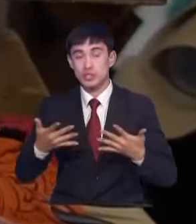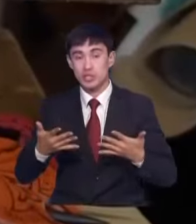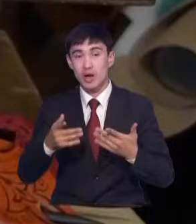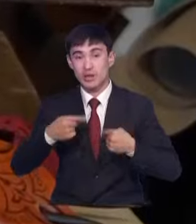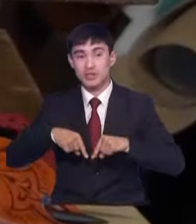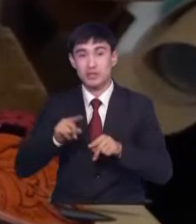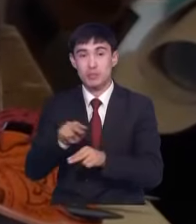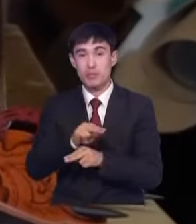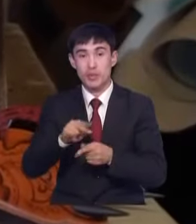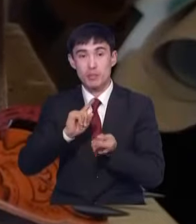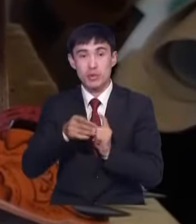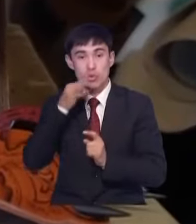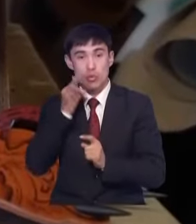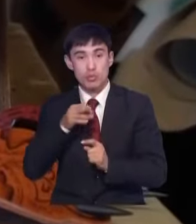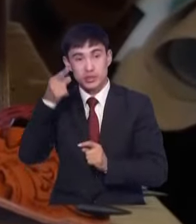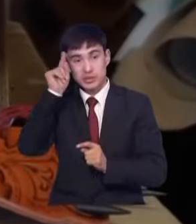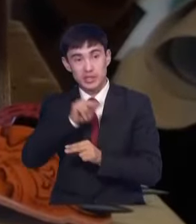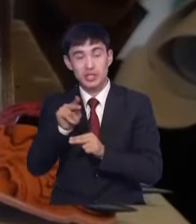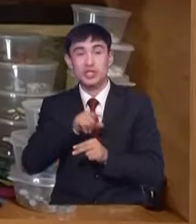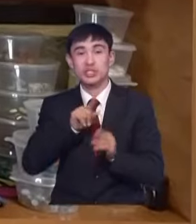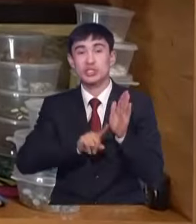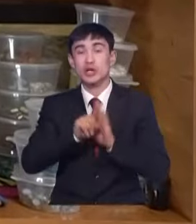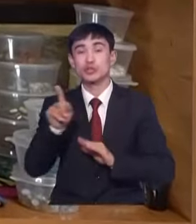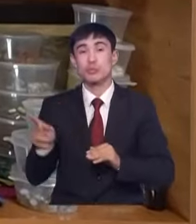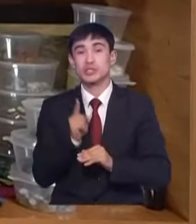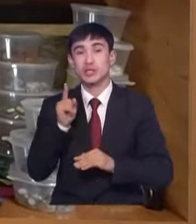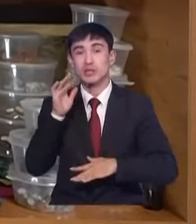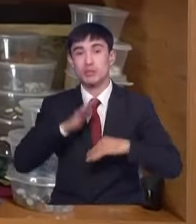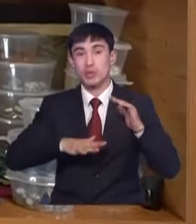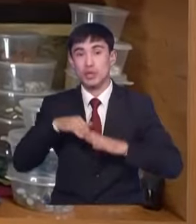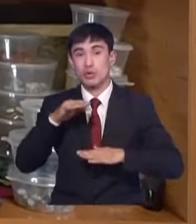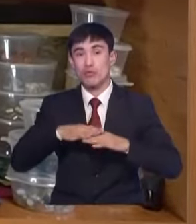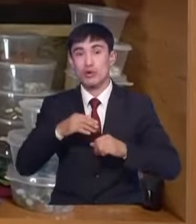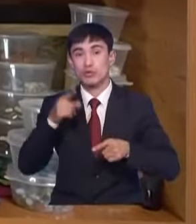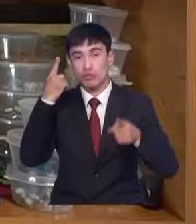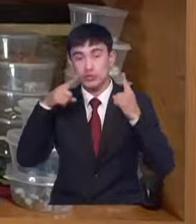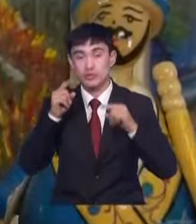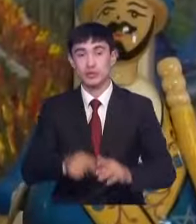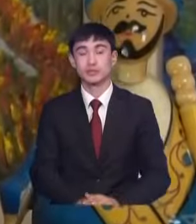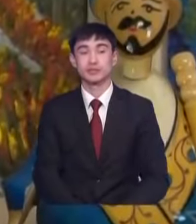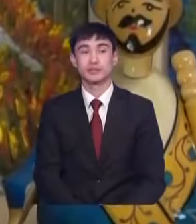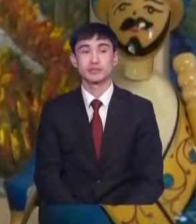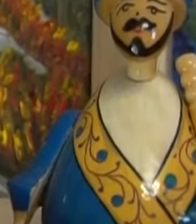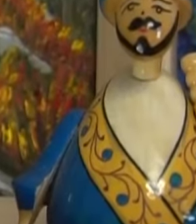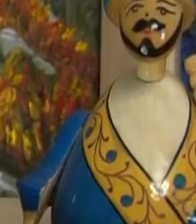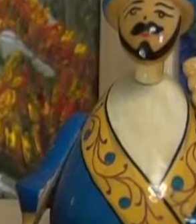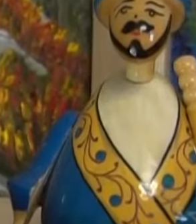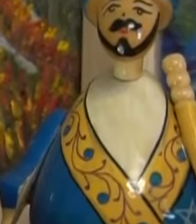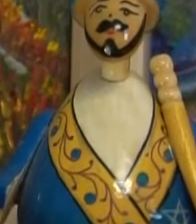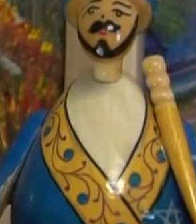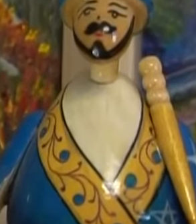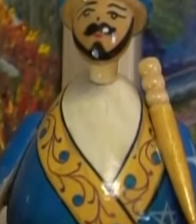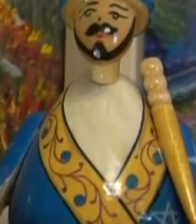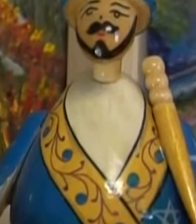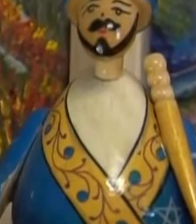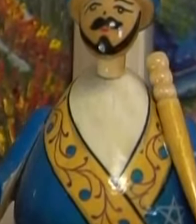мастер-классы для обмена опытом и знаниями с начинающими мастерами прикладного творчества Карина закриева Али куанышев телерадиокомпания